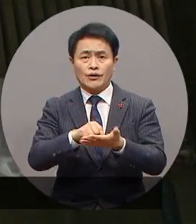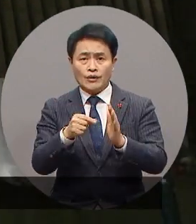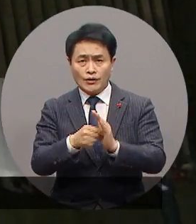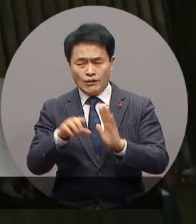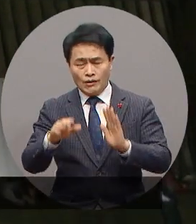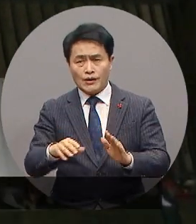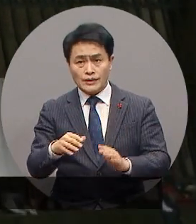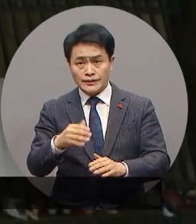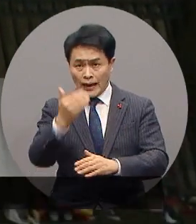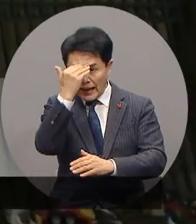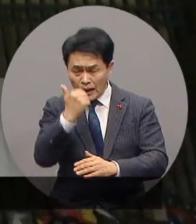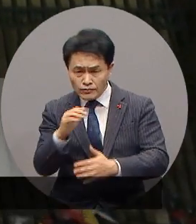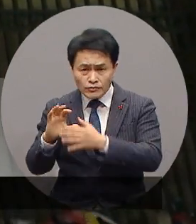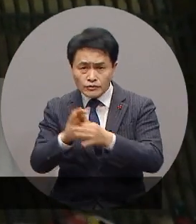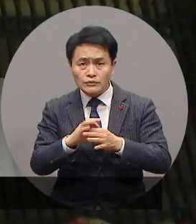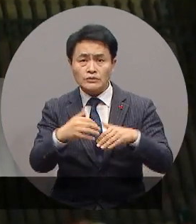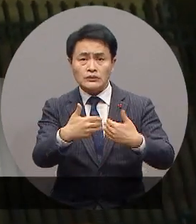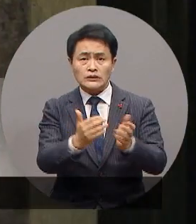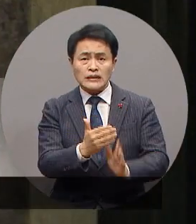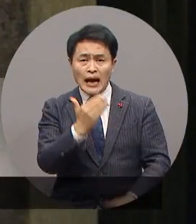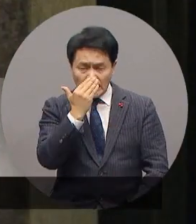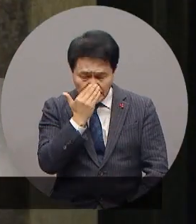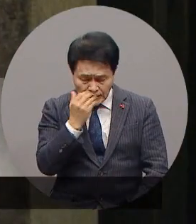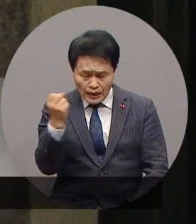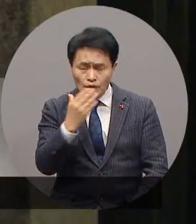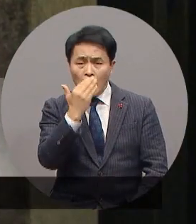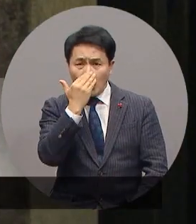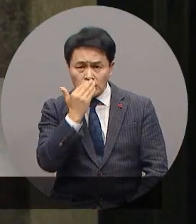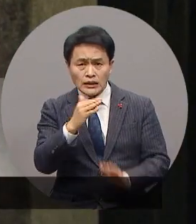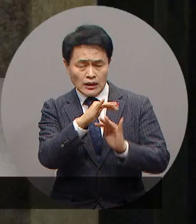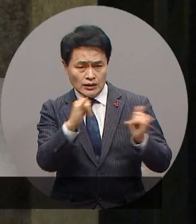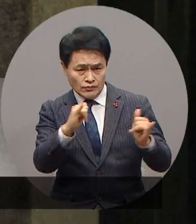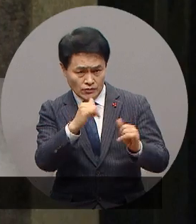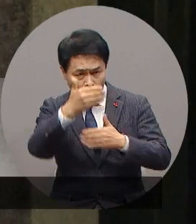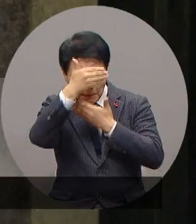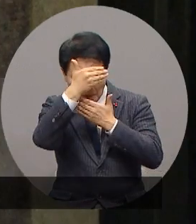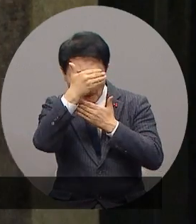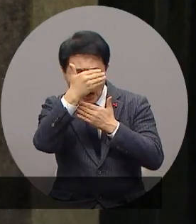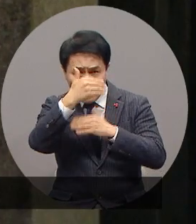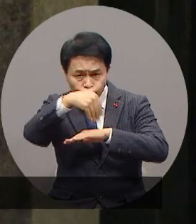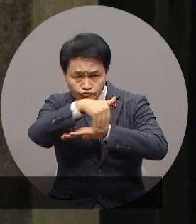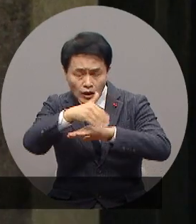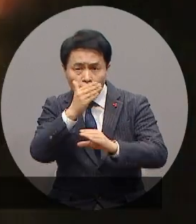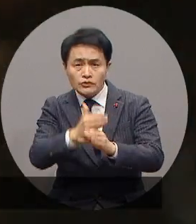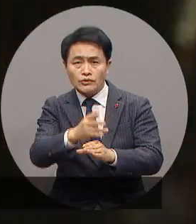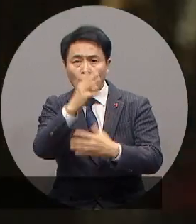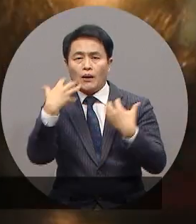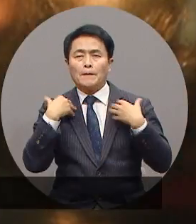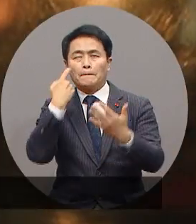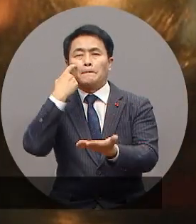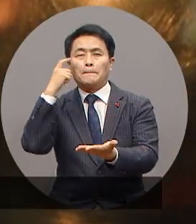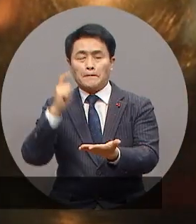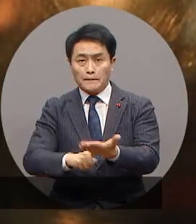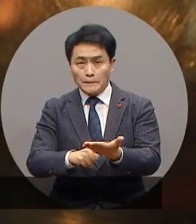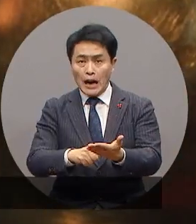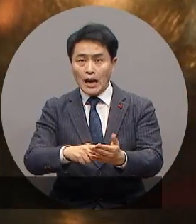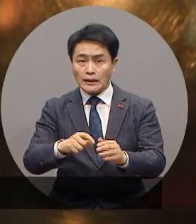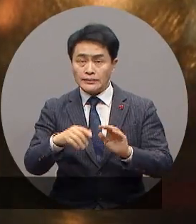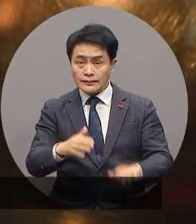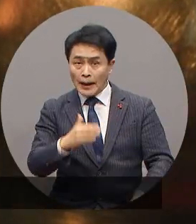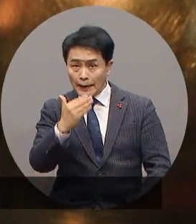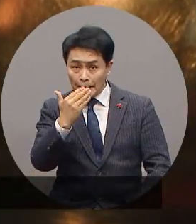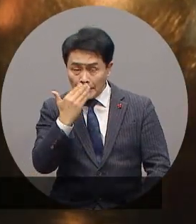있던 이들은 이스라엘과 유대인을 겨냥한 테러를 준비하다가 당국에 적발됐습니다. 특히 독일 베를린에서 체포된